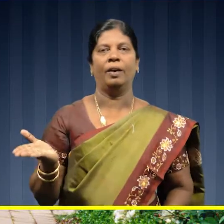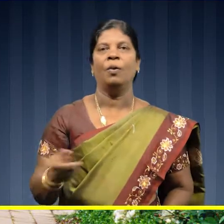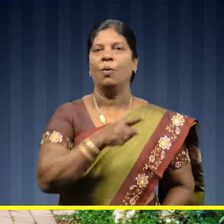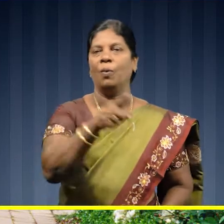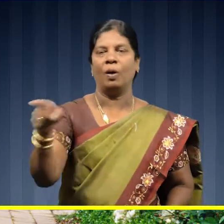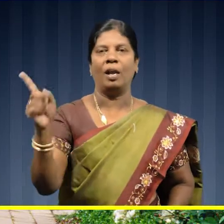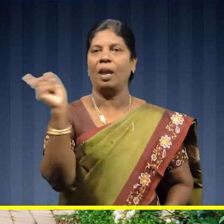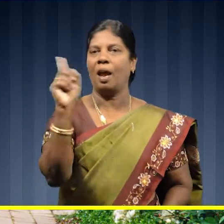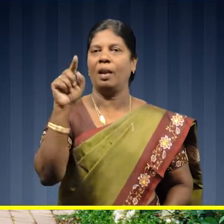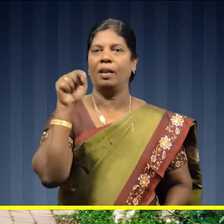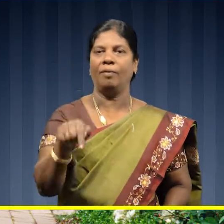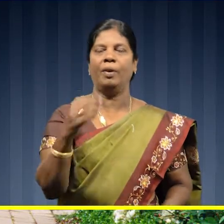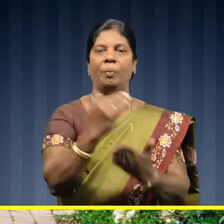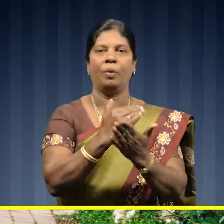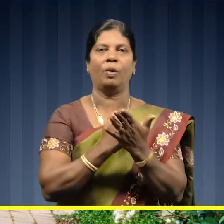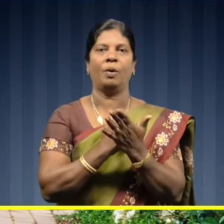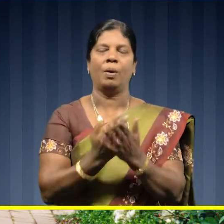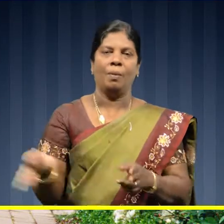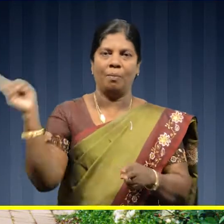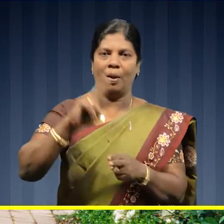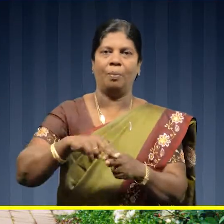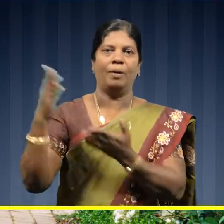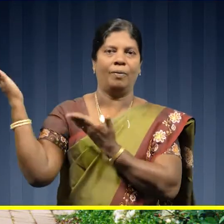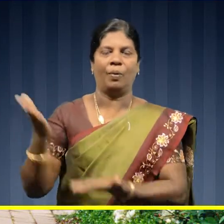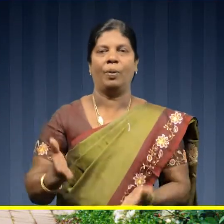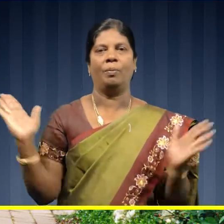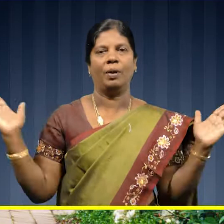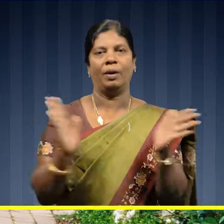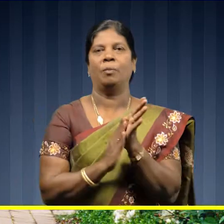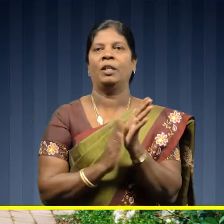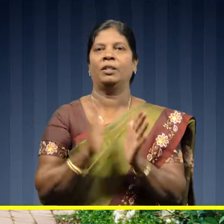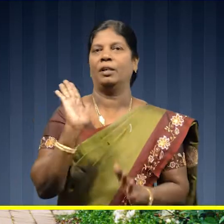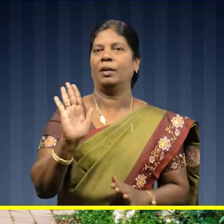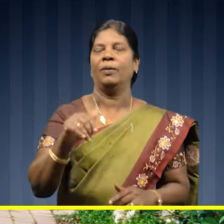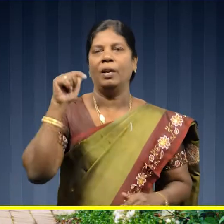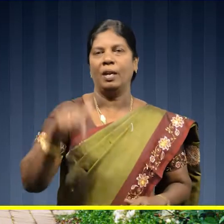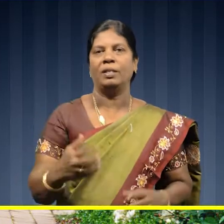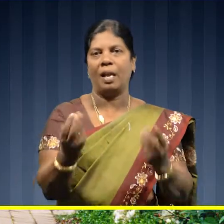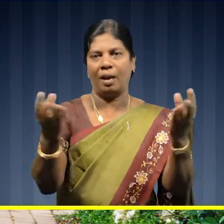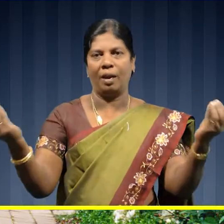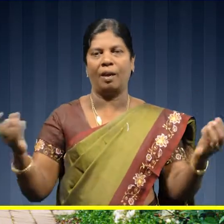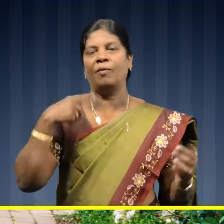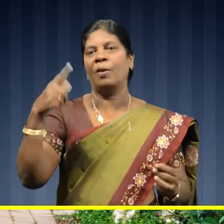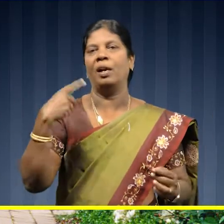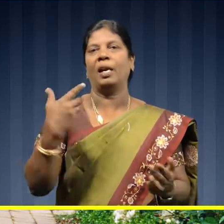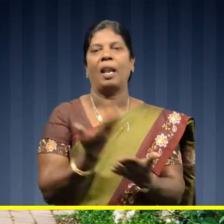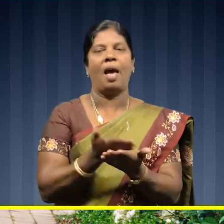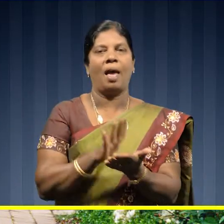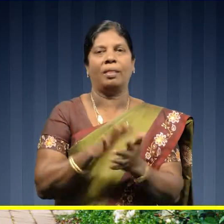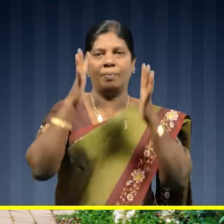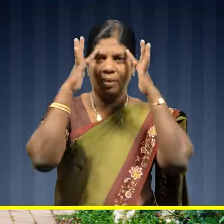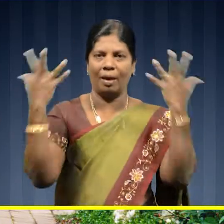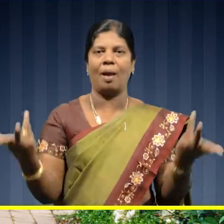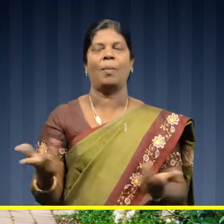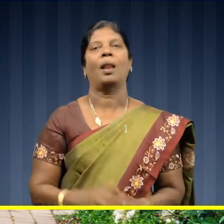அன்பார்ந்த நேயர்களே, உங்களை இந்த யாரிவர் நிகழ்ச்சிக்கு மீண்டும் வரவேற்பதில் மிக்க மகிழ்ச்சி அடைகிறேன். இன்று அநேகர் வாழ்க்கையின்